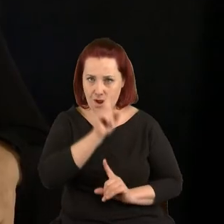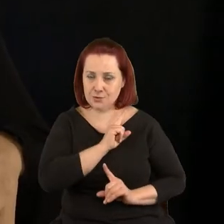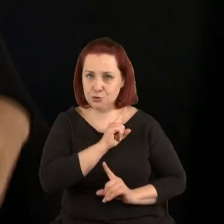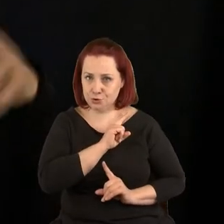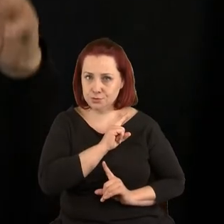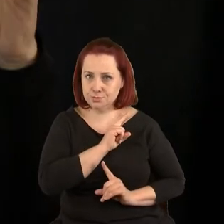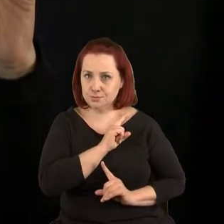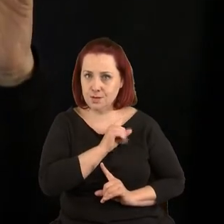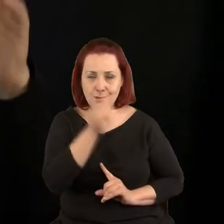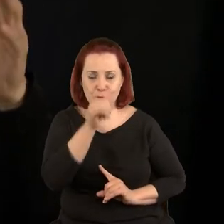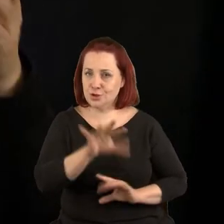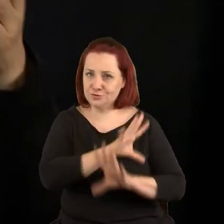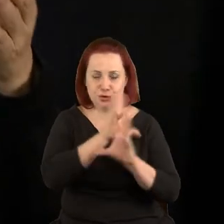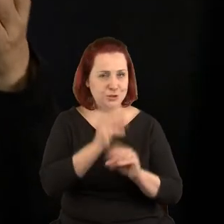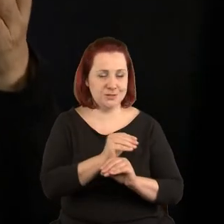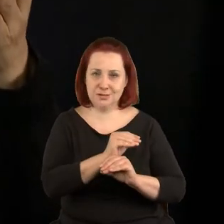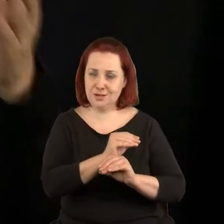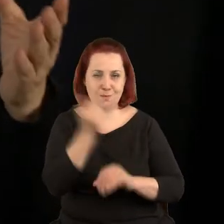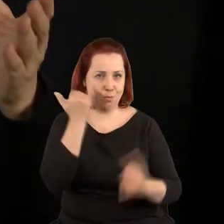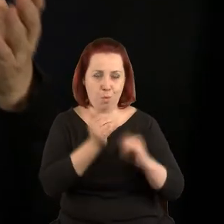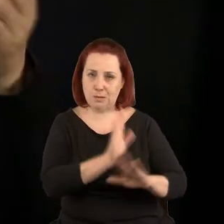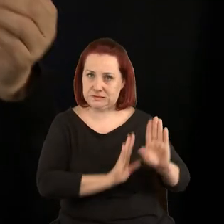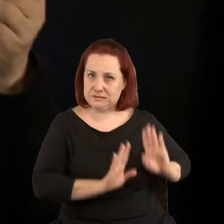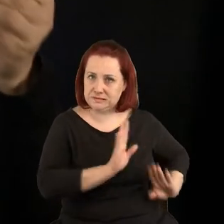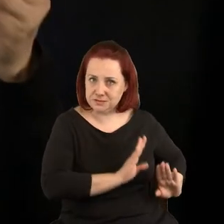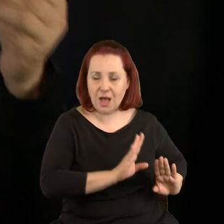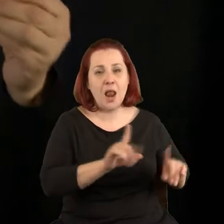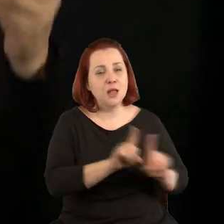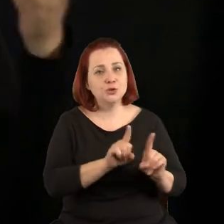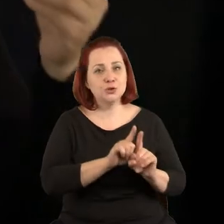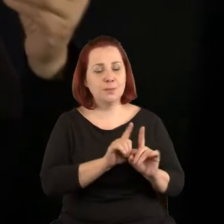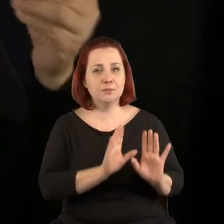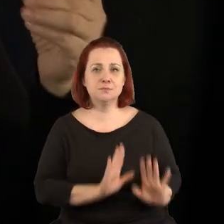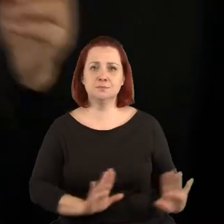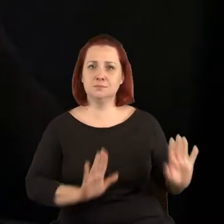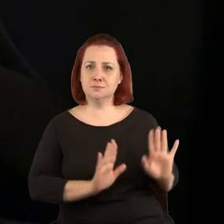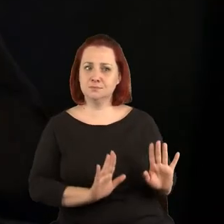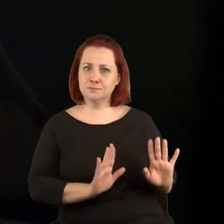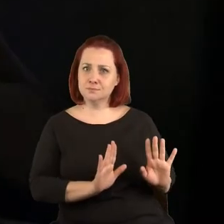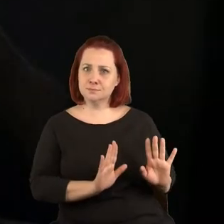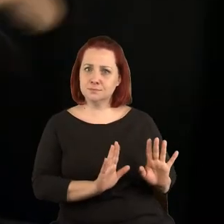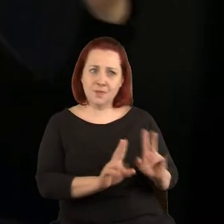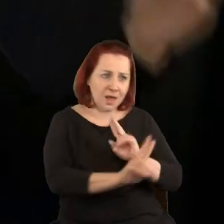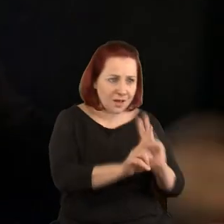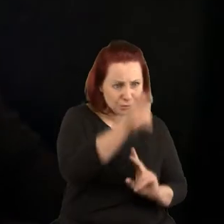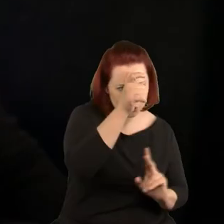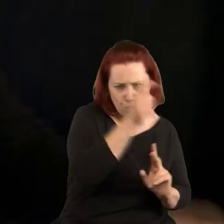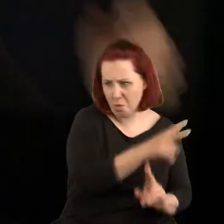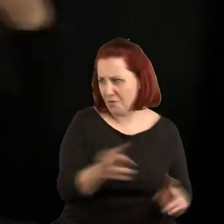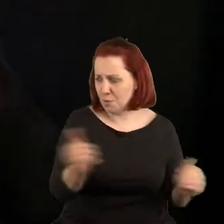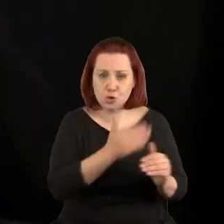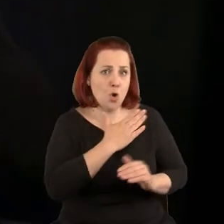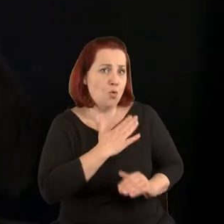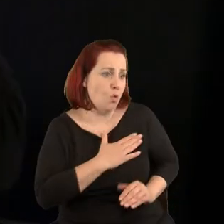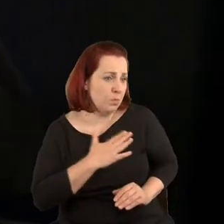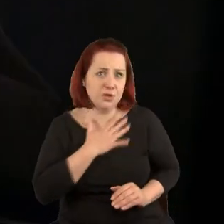uniknięcia wszystkich błędów, ale trzeba być uważnym, bo to jest po prostu człowiek i jak każdy człowiek może coś lubić, a coś może nie lubić